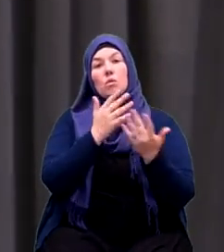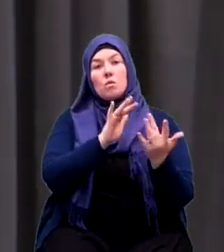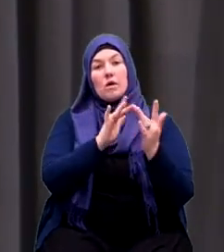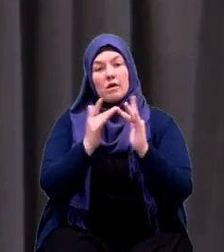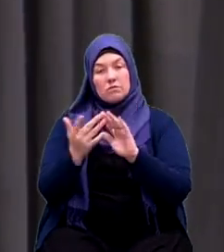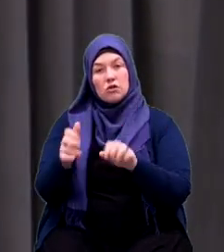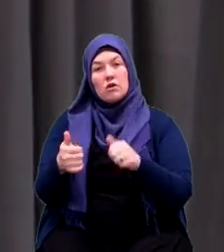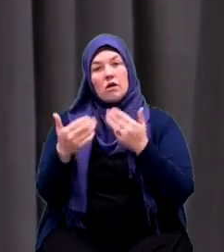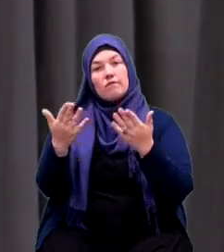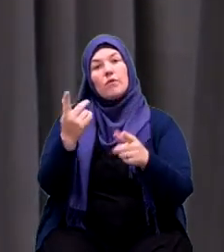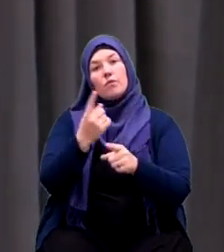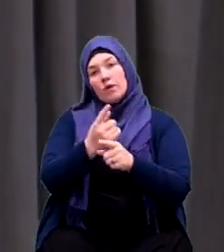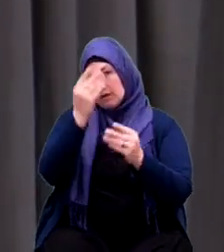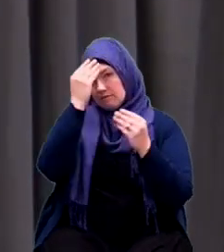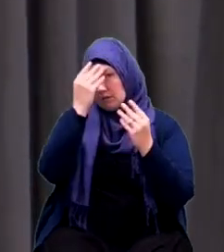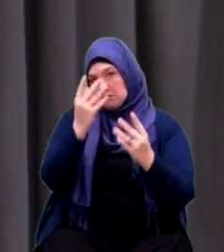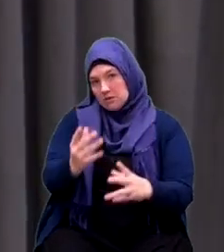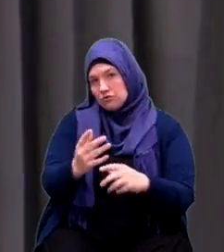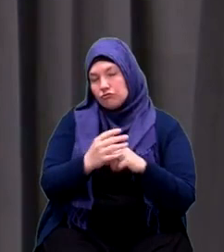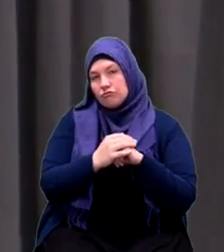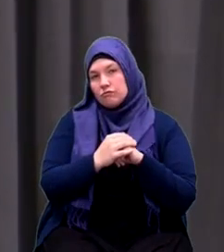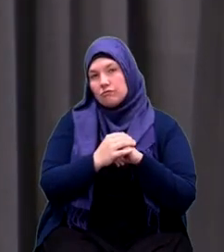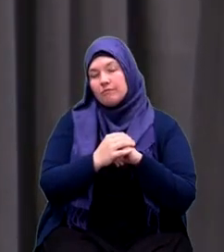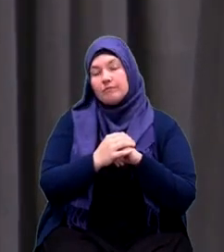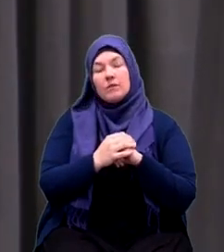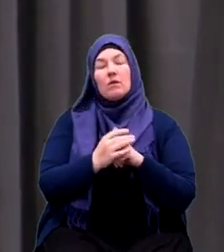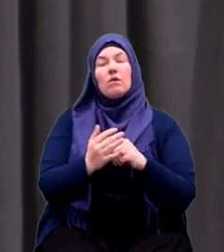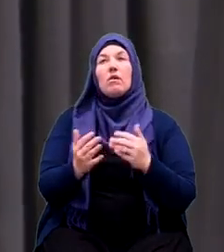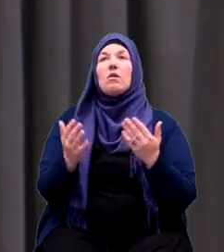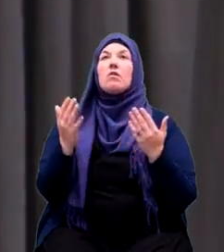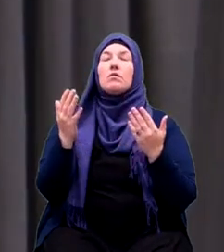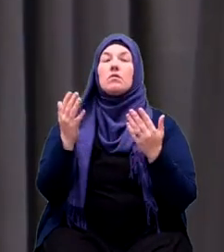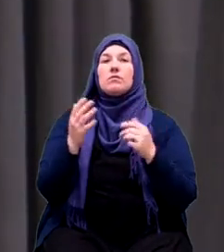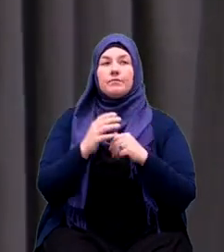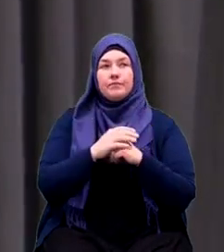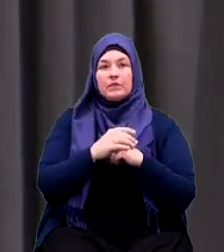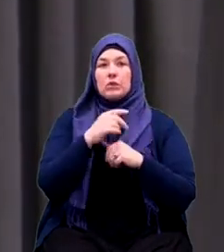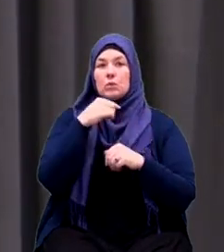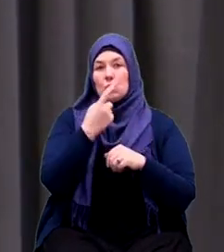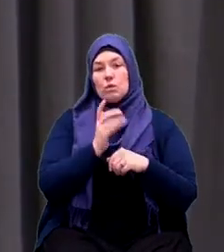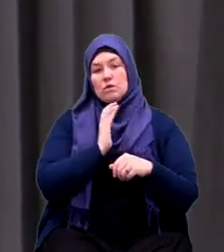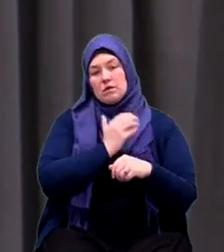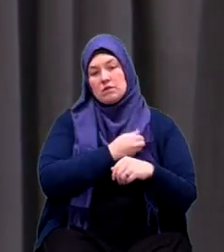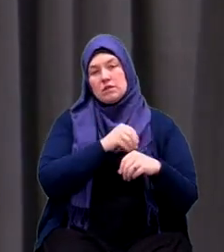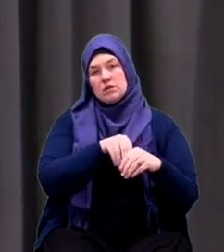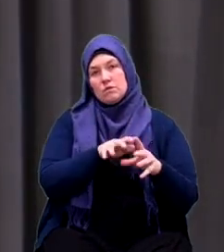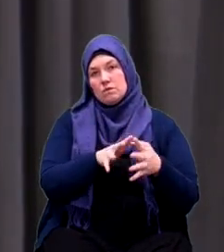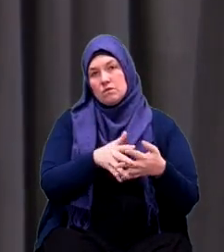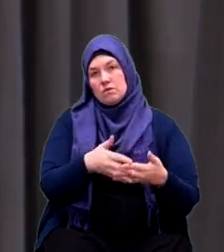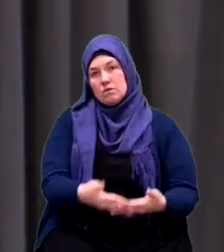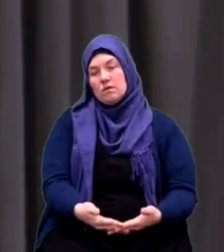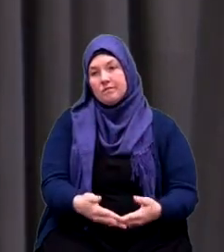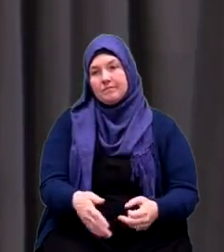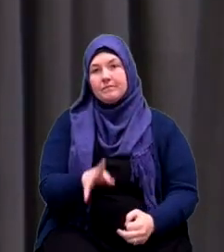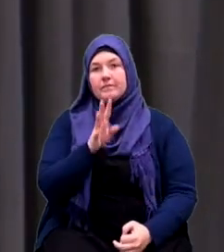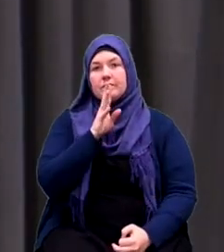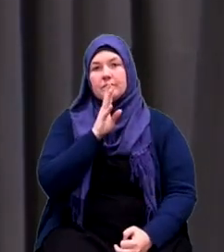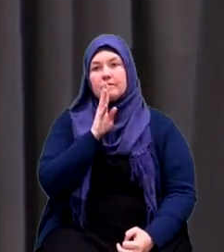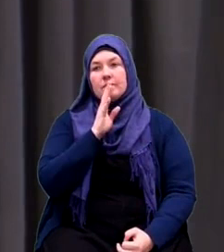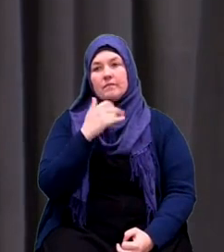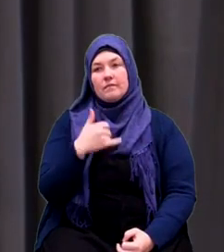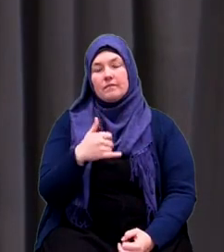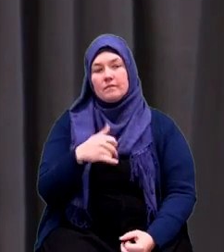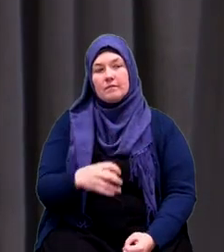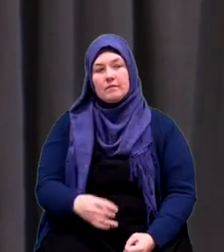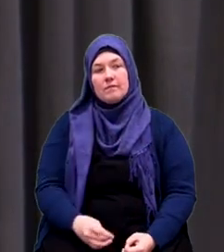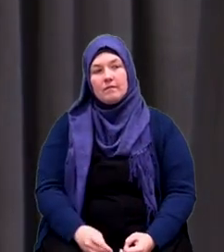websites offer the right information. Allah subhanahu wa ta'ala told us in the Quran, قُلْ هَذِهِ